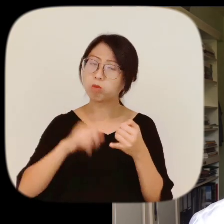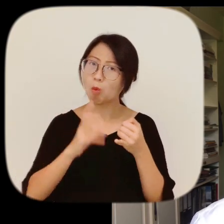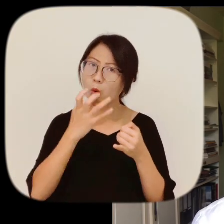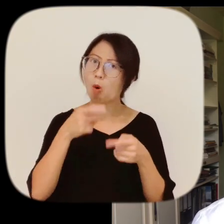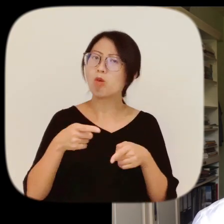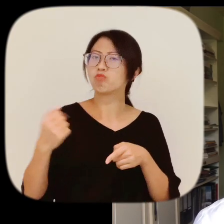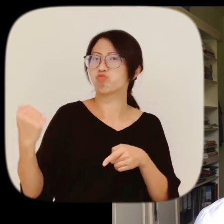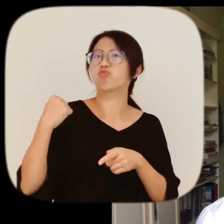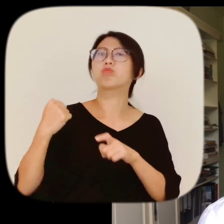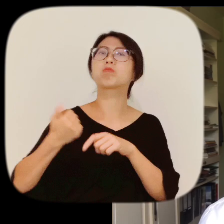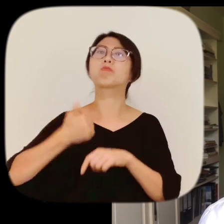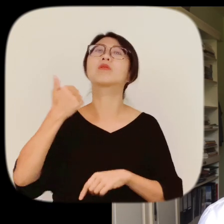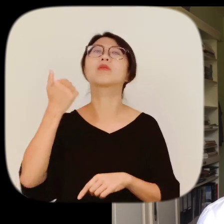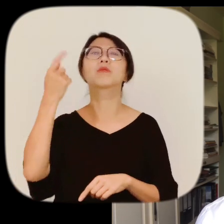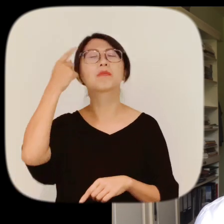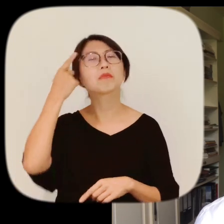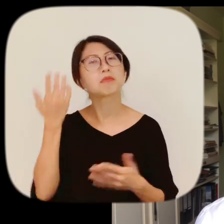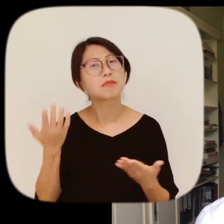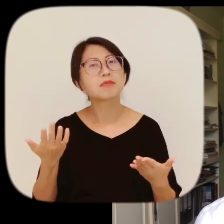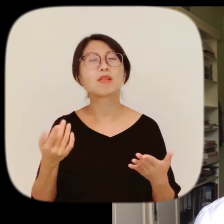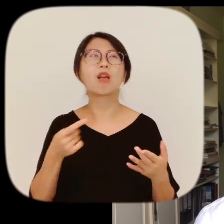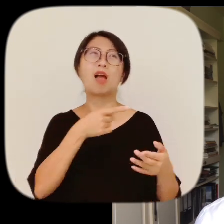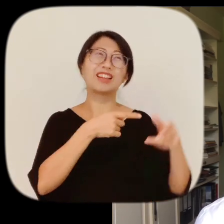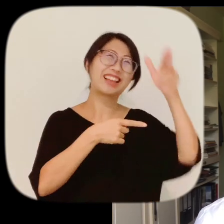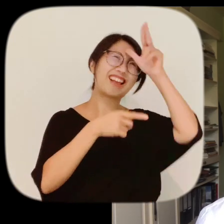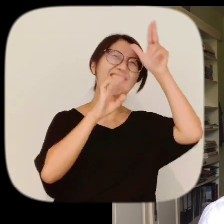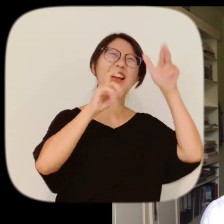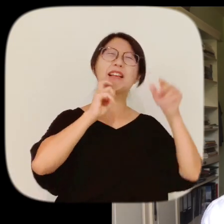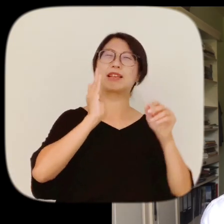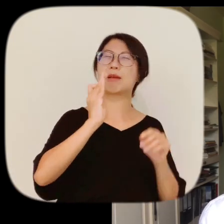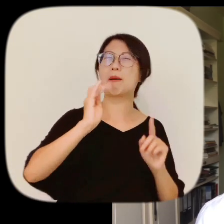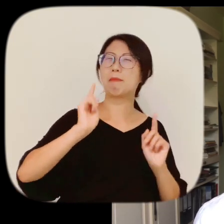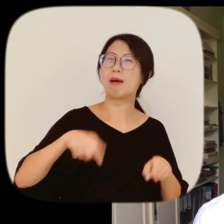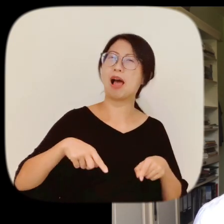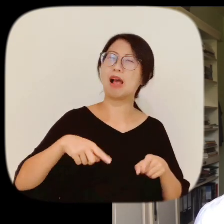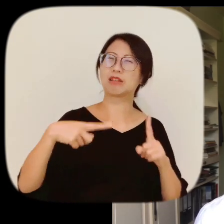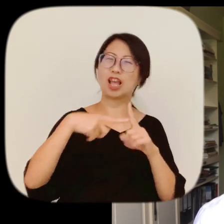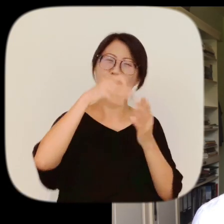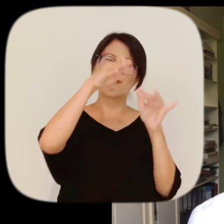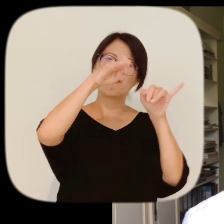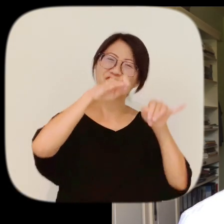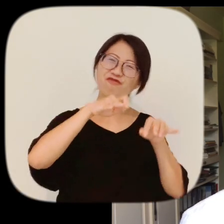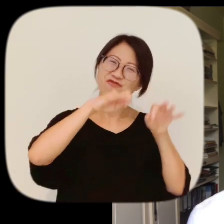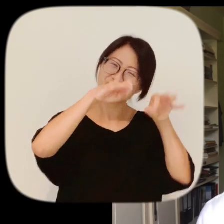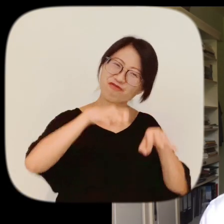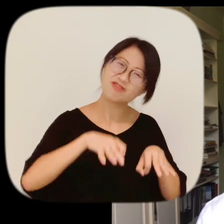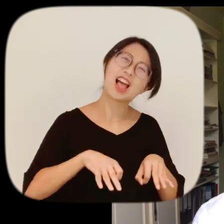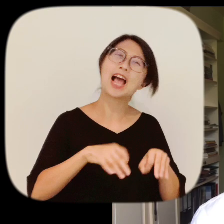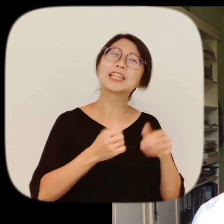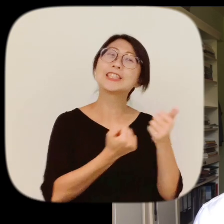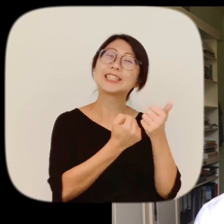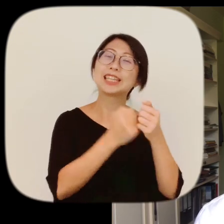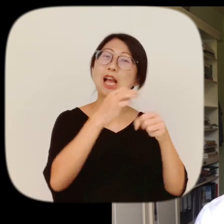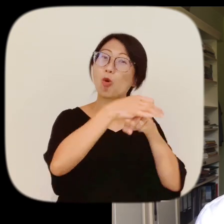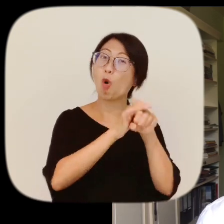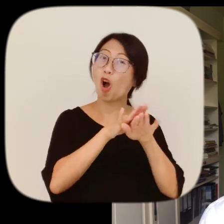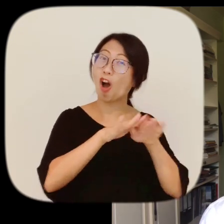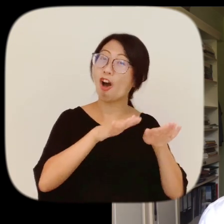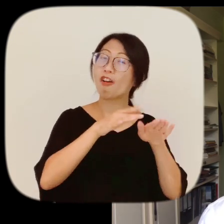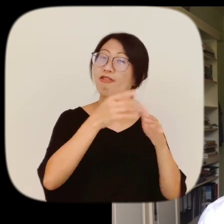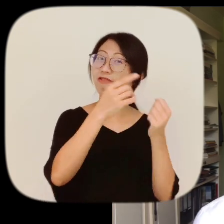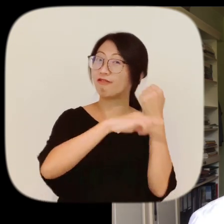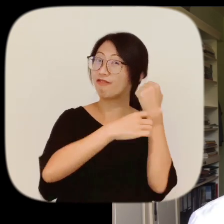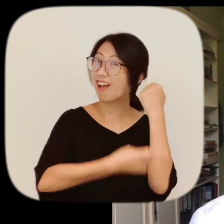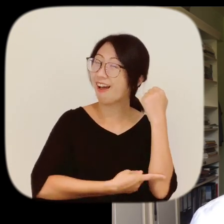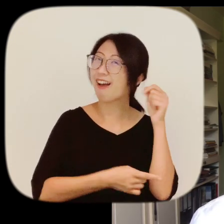万人签名支持这个国安法喂如果六十万人我们那天已经看到排大队的三